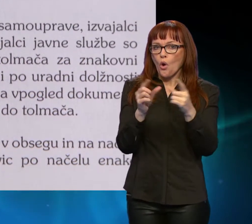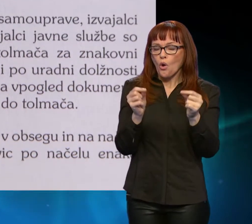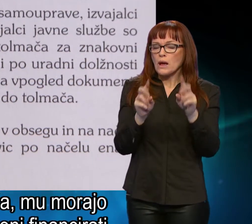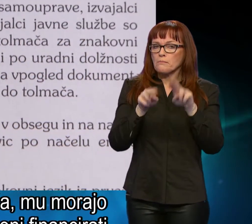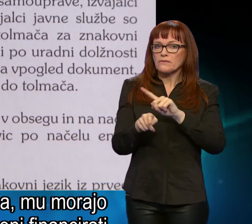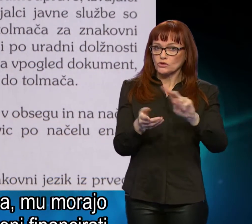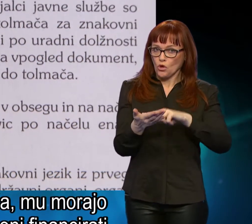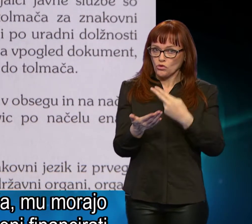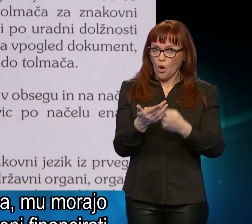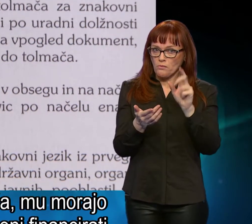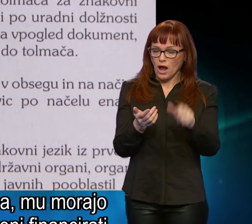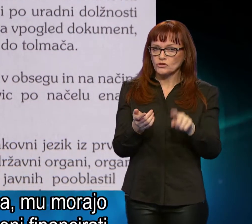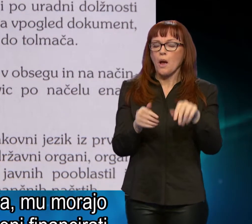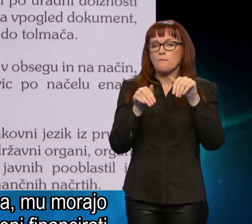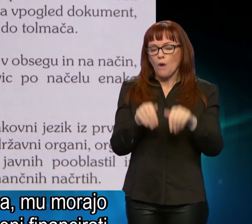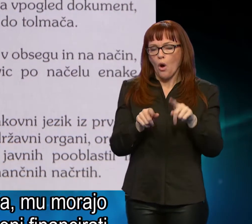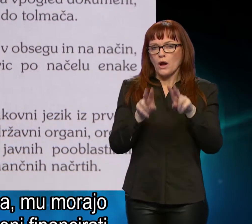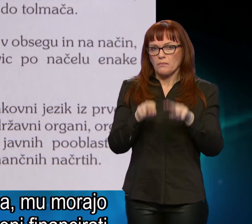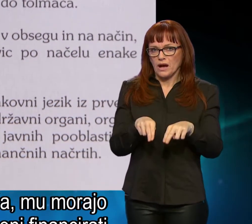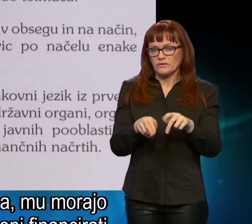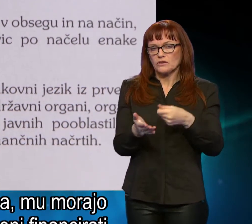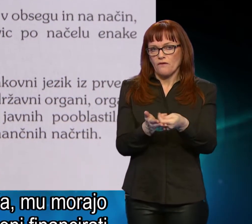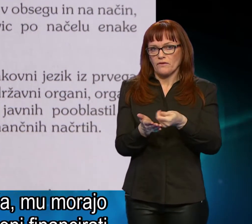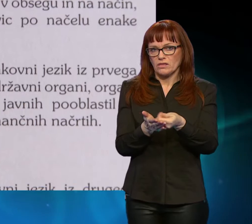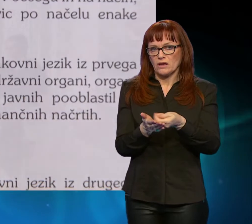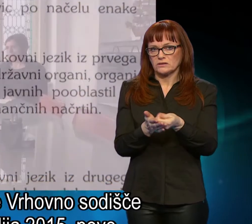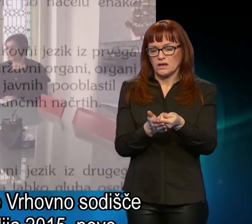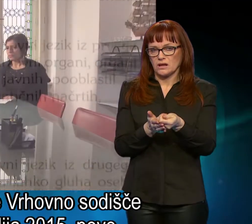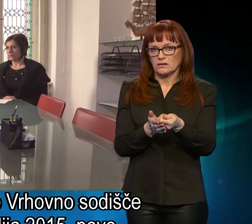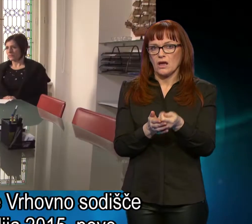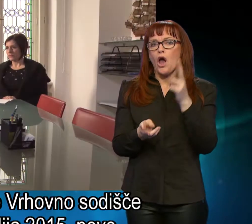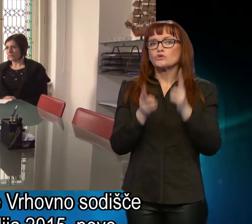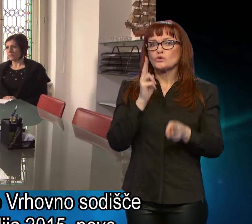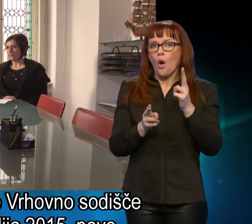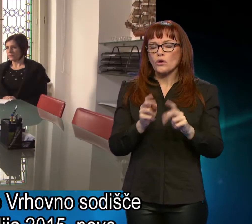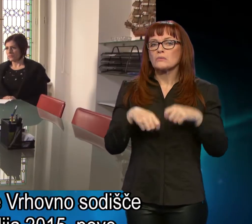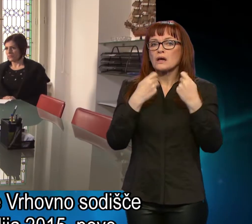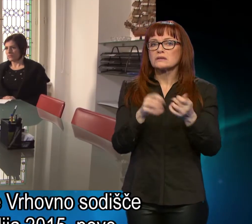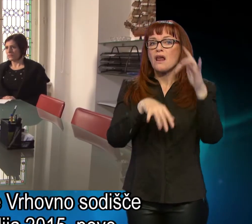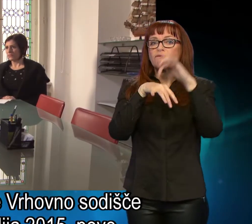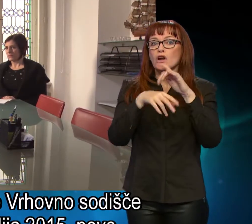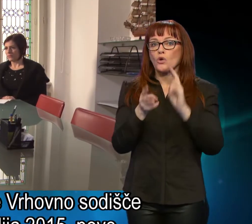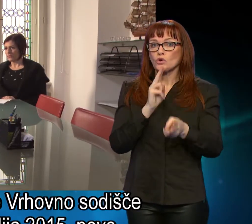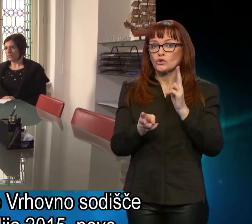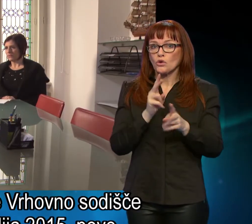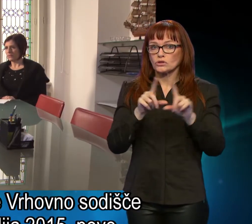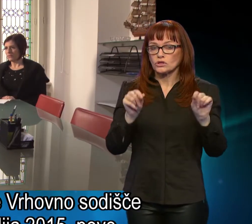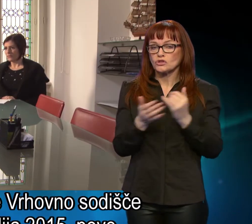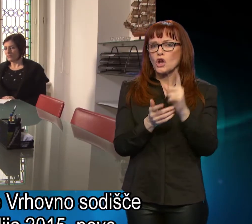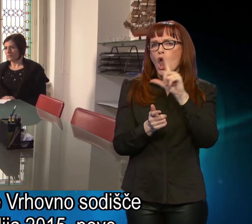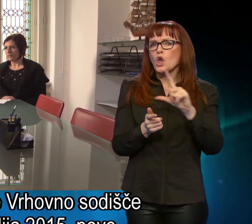pravico do tolmača, mu morajo to pravico oni financirati. Sodba, ki jo je izdalo Vrhovno sodišče že